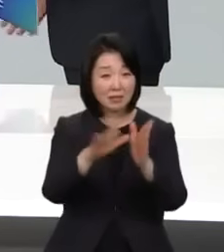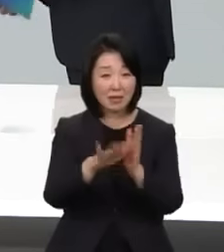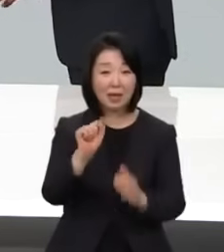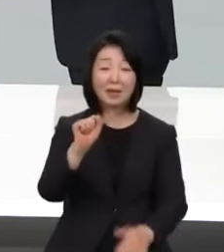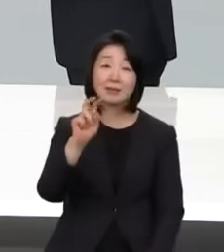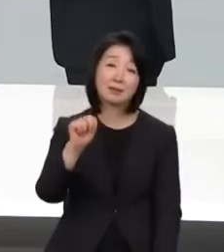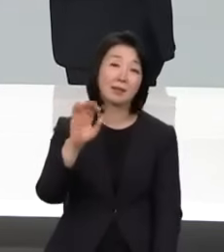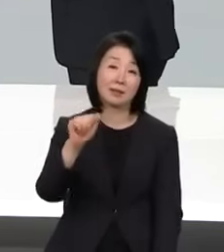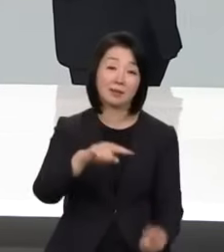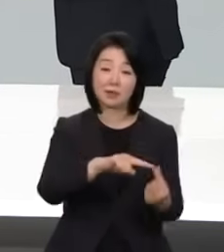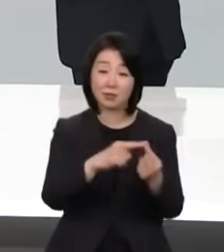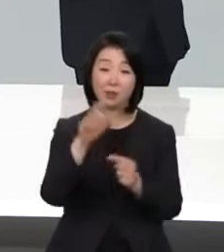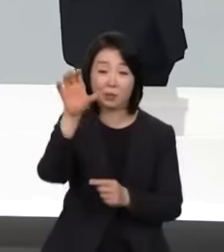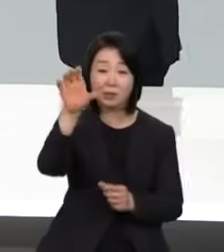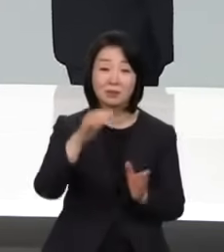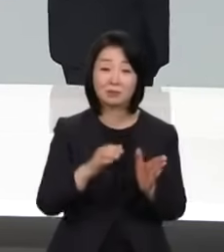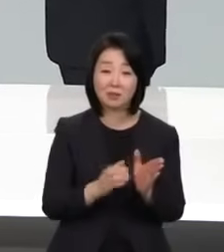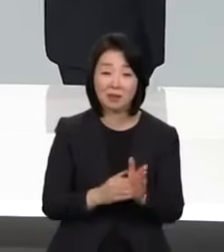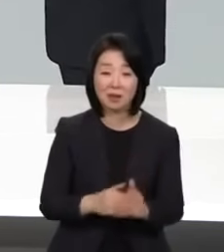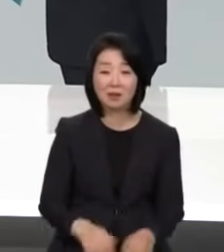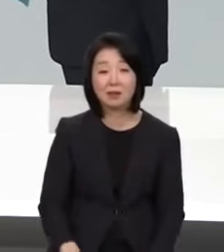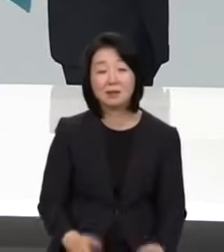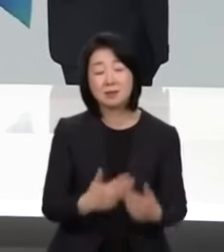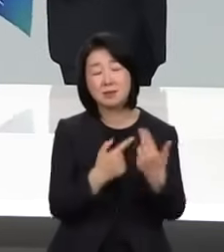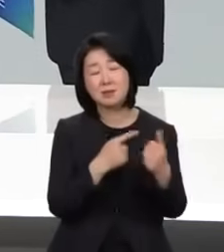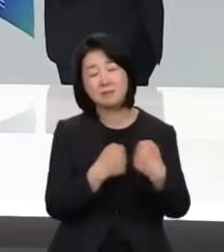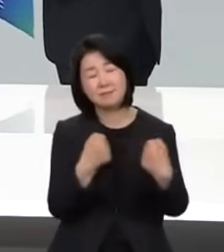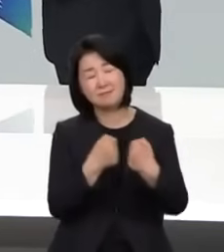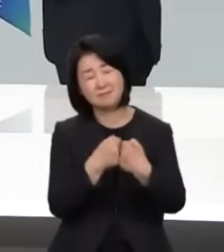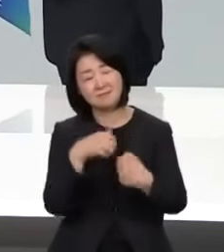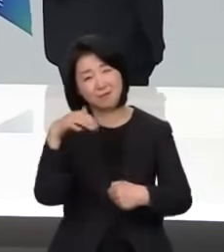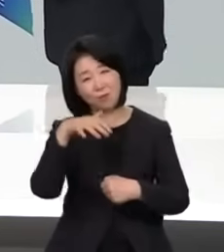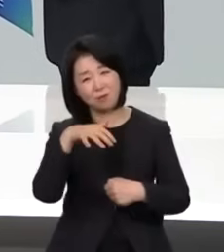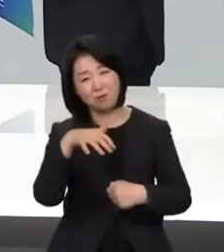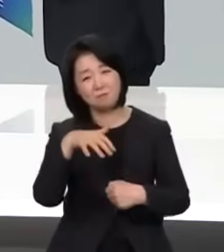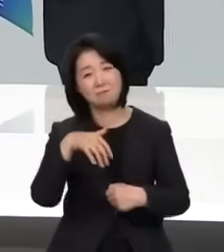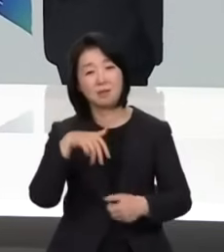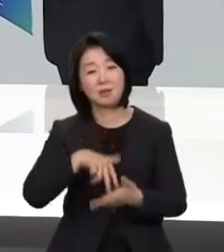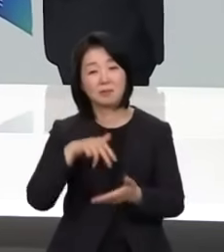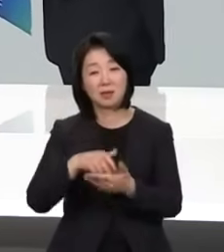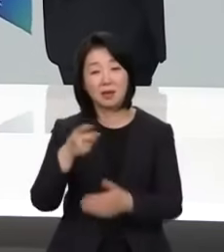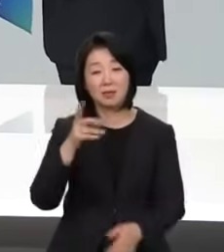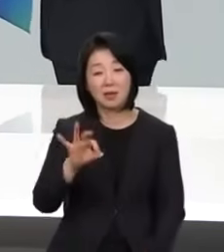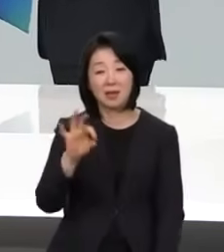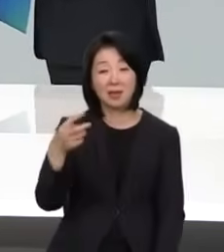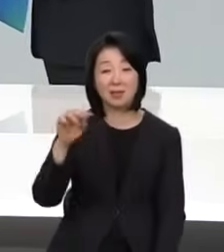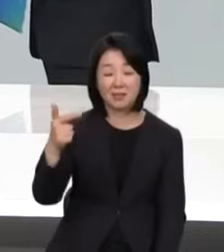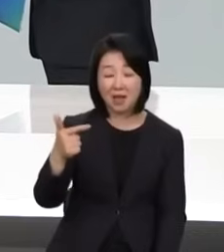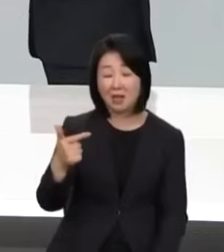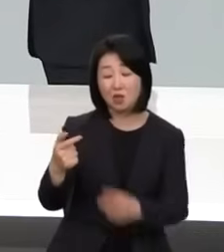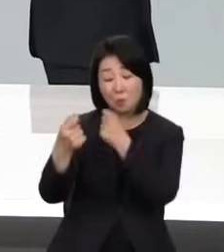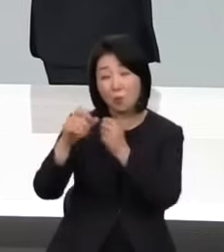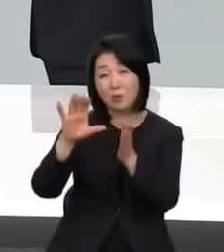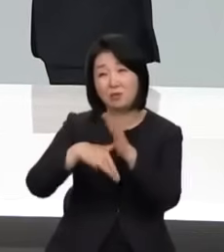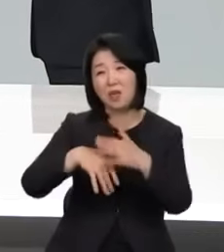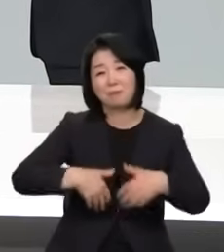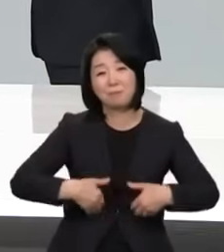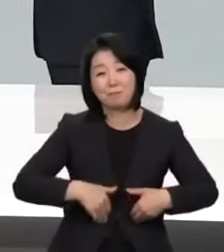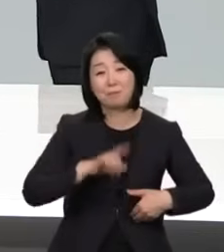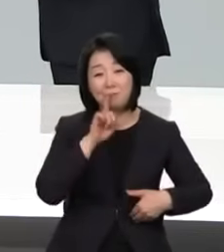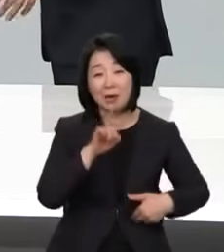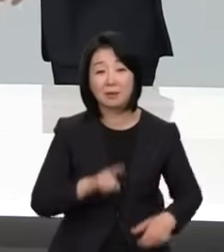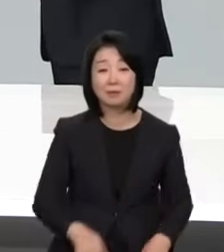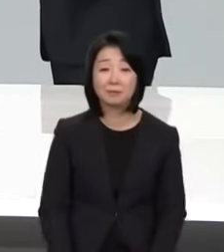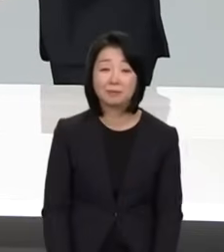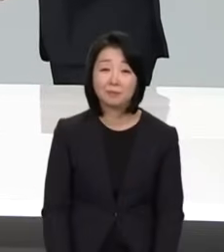글을 올렸습니다. 자, 물불 가리지 않고 이재명과 싸우는 공격수, 장해찬 같은 파이터가 지금 보수에 필요하다라고 적어놨는데요. 네.